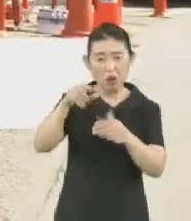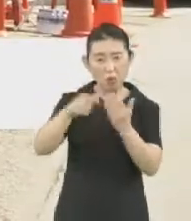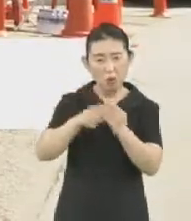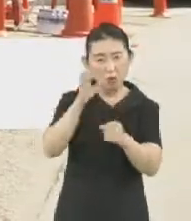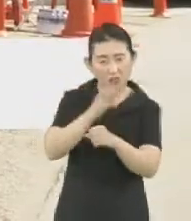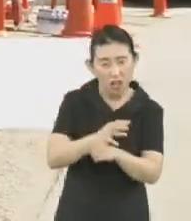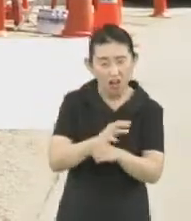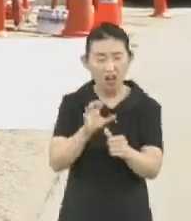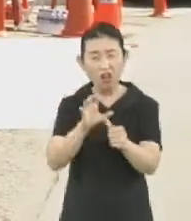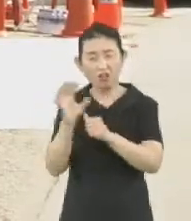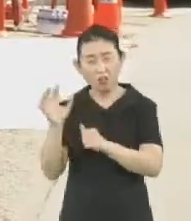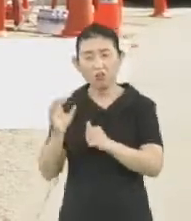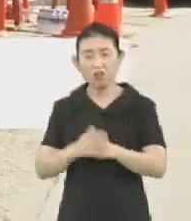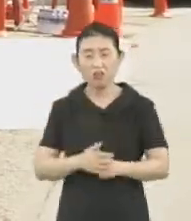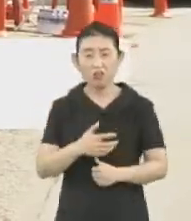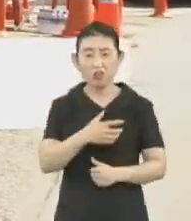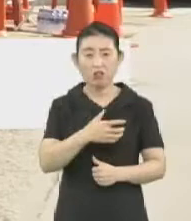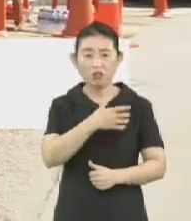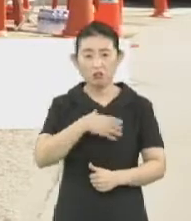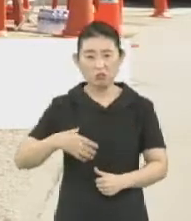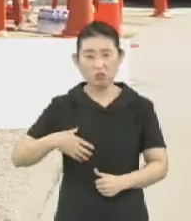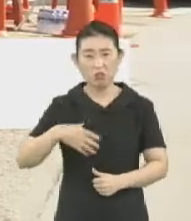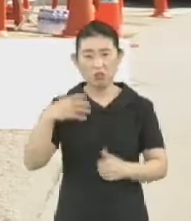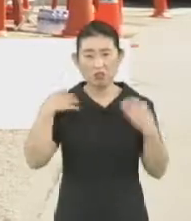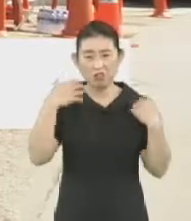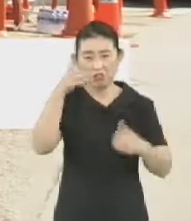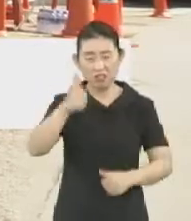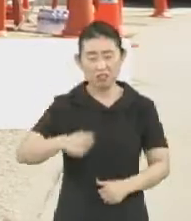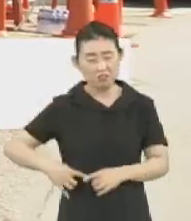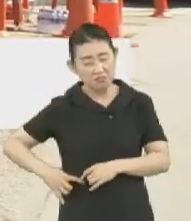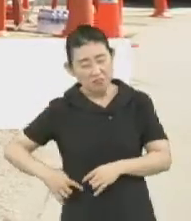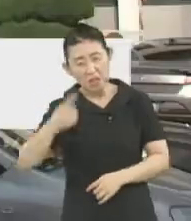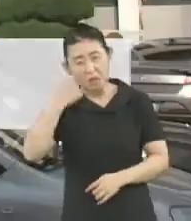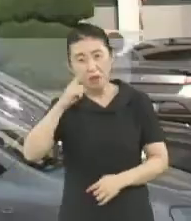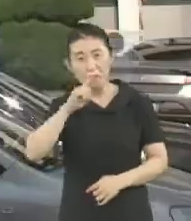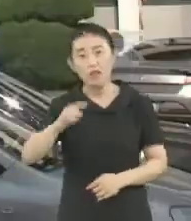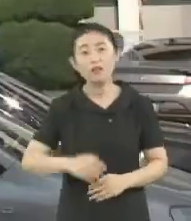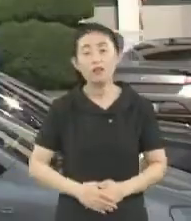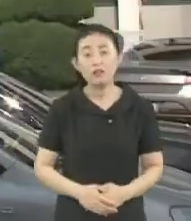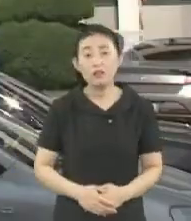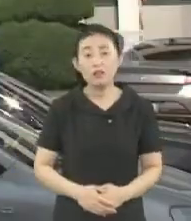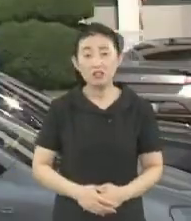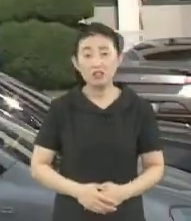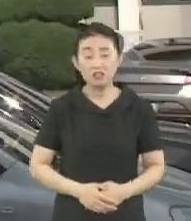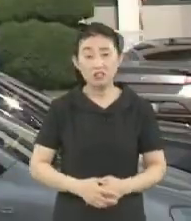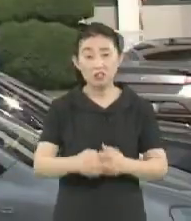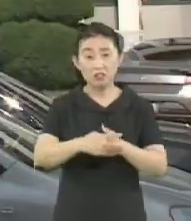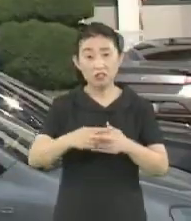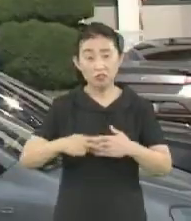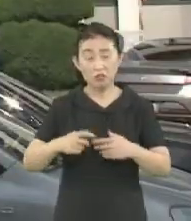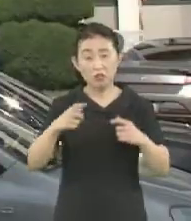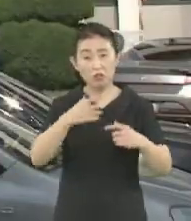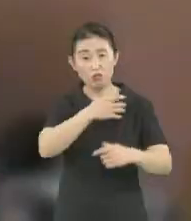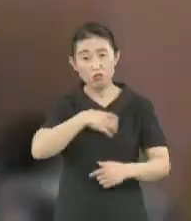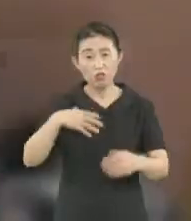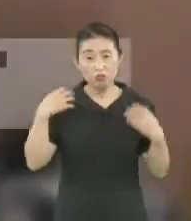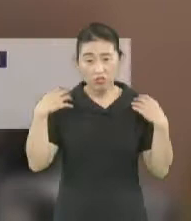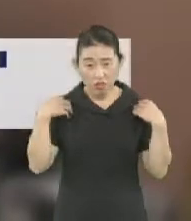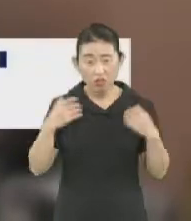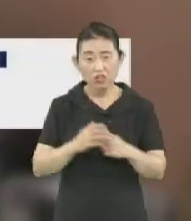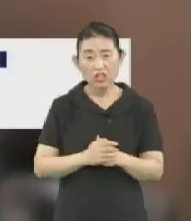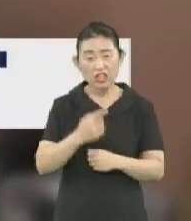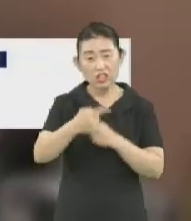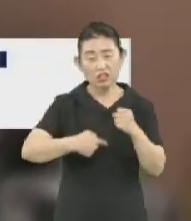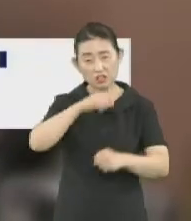아닌지 대덕구청은 가슴에 손을 얹고 다시 한번 생각해 주셨으면 좋겠습니다. 이에 대해 대덕구는 용돈 수당에 필요한 1년 예산은